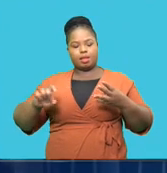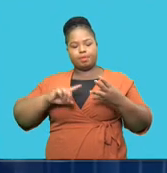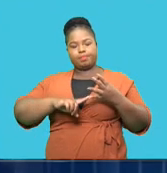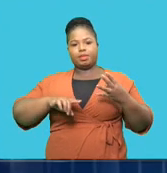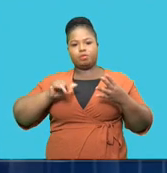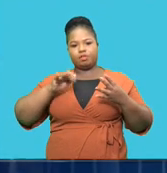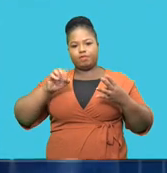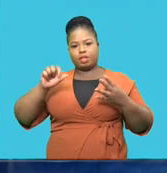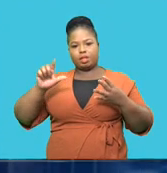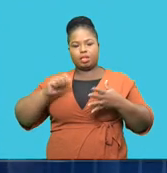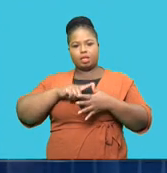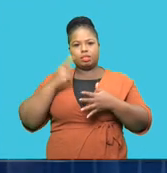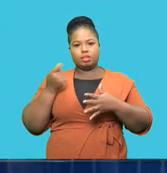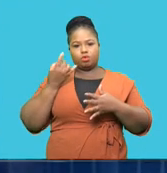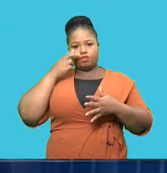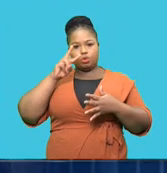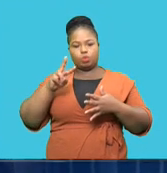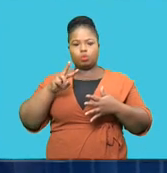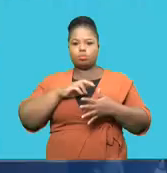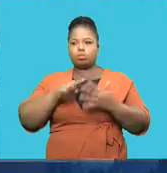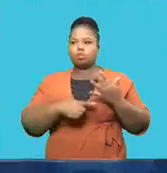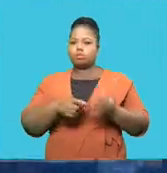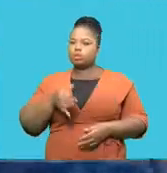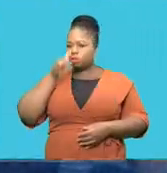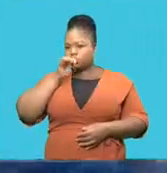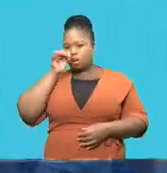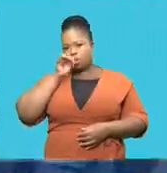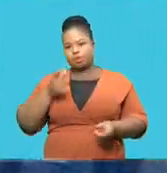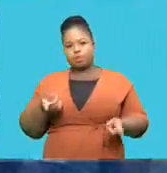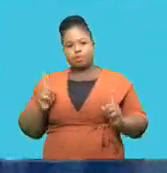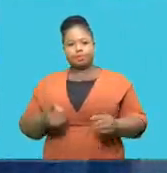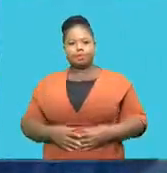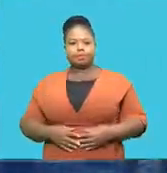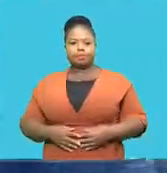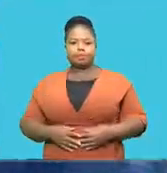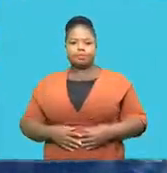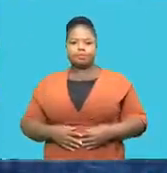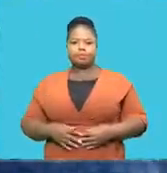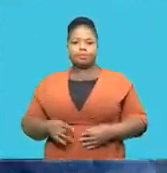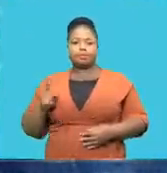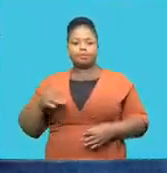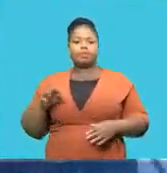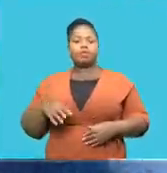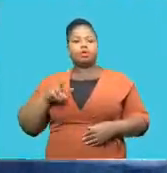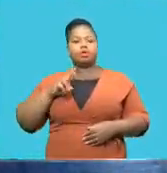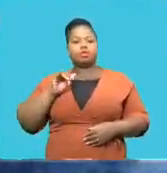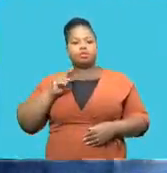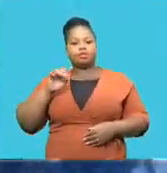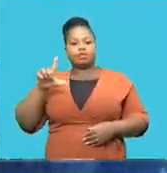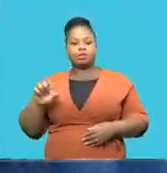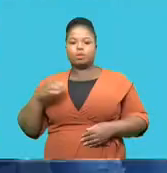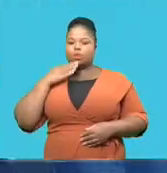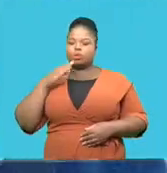Springfield, Townsview, kune crime nenzi beloko la mogatlo wa bolibedi tikolohong ya Rossetenville le